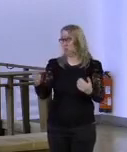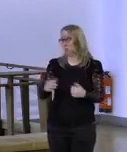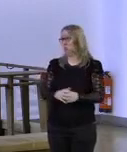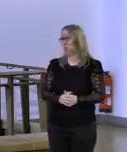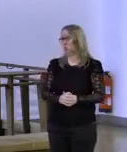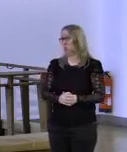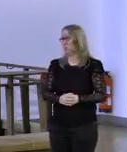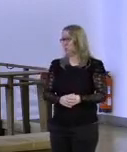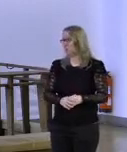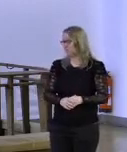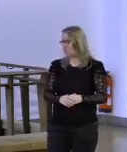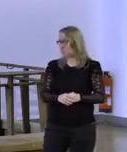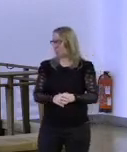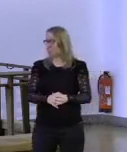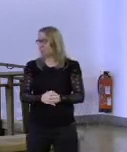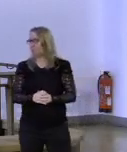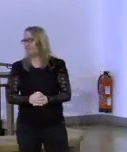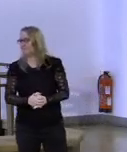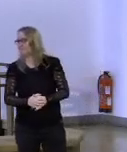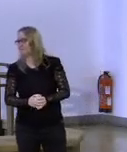magt over døden.